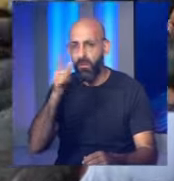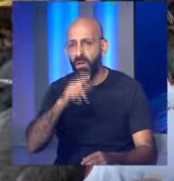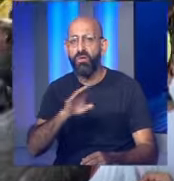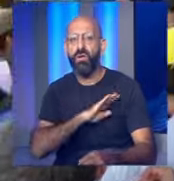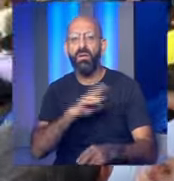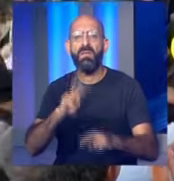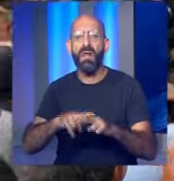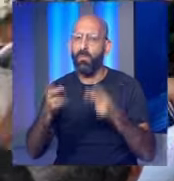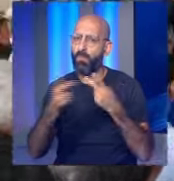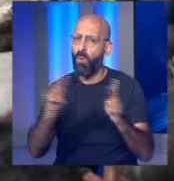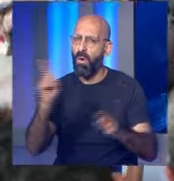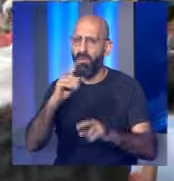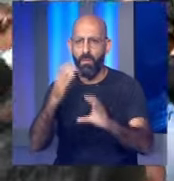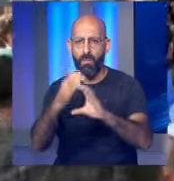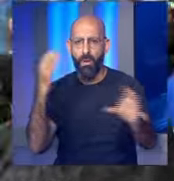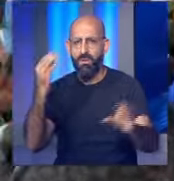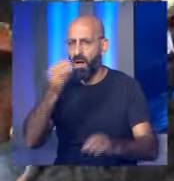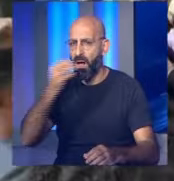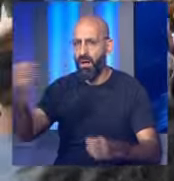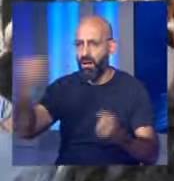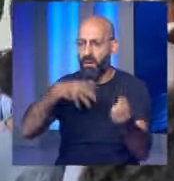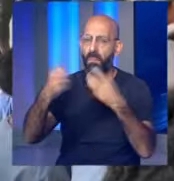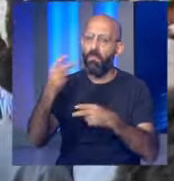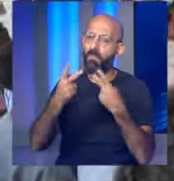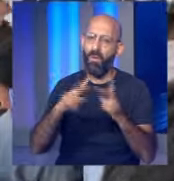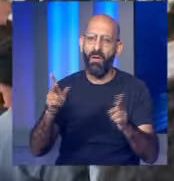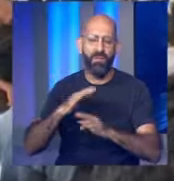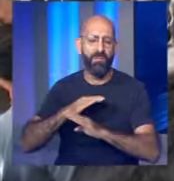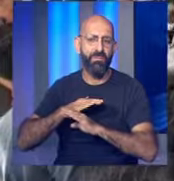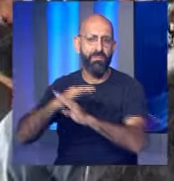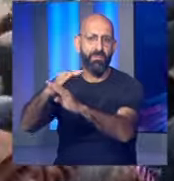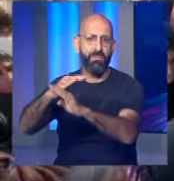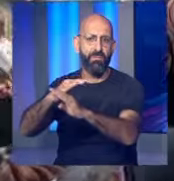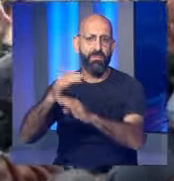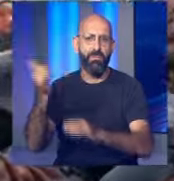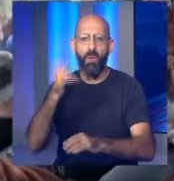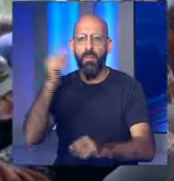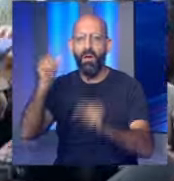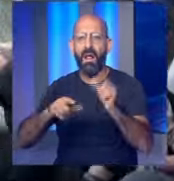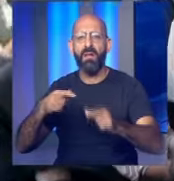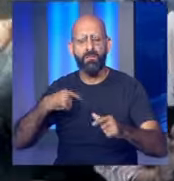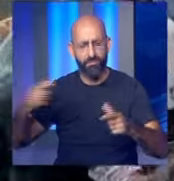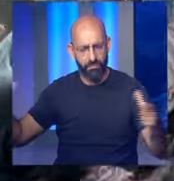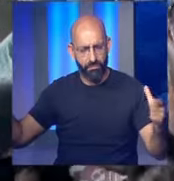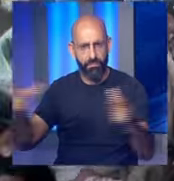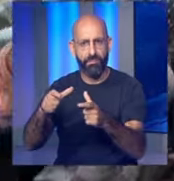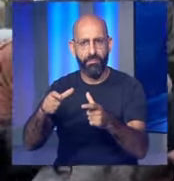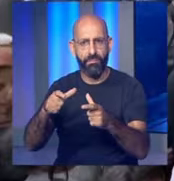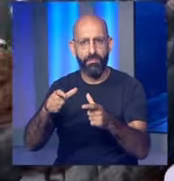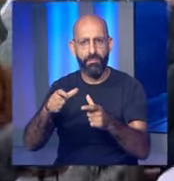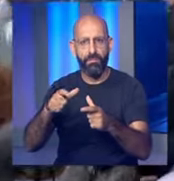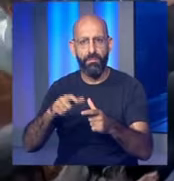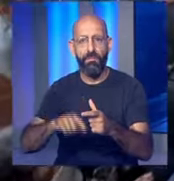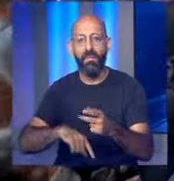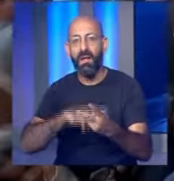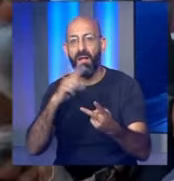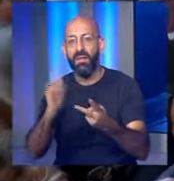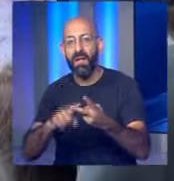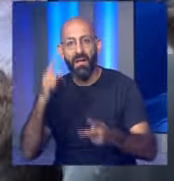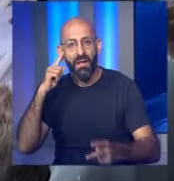جدا في شمال القطاع مع رفض جيش الاحتلال إدخال أي شاحنات تحمل مواد غذائية أو مساعدات